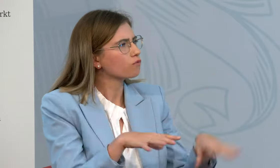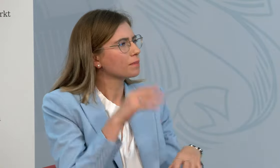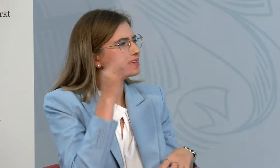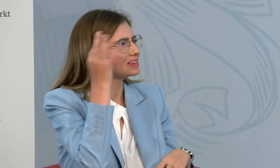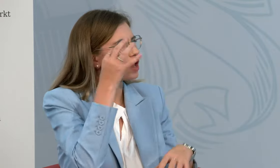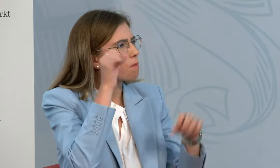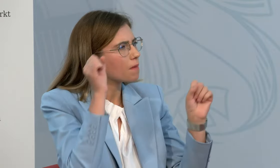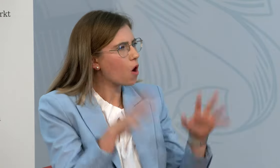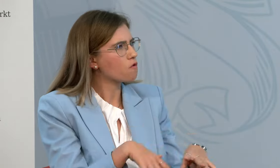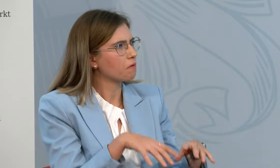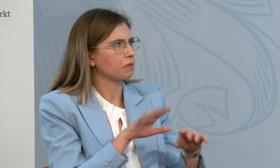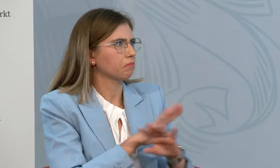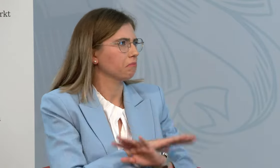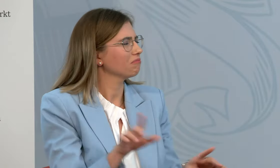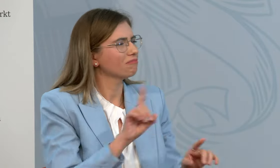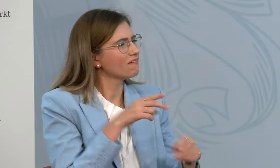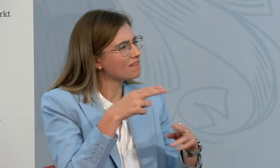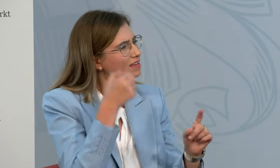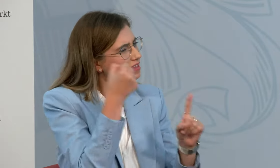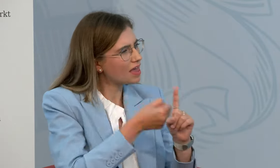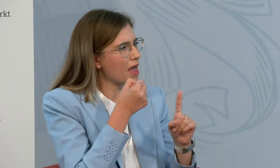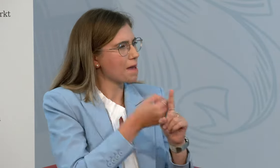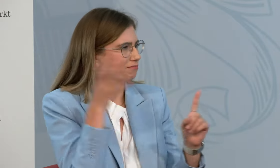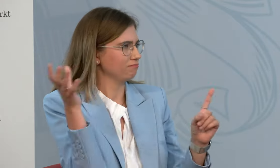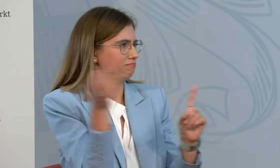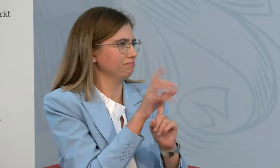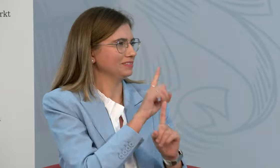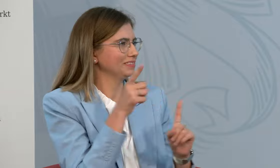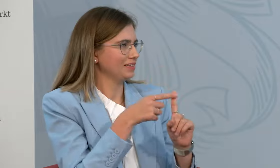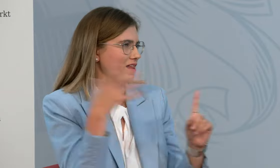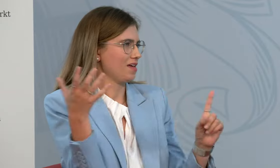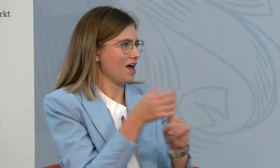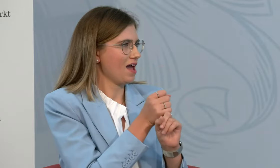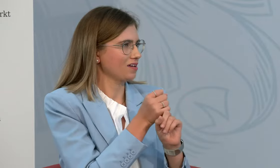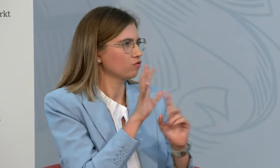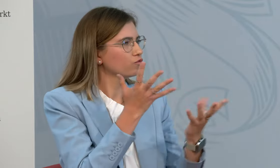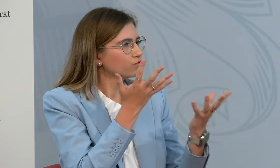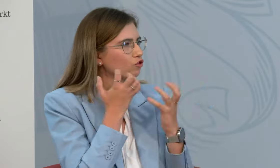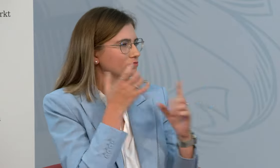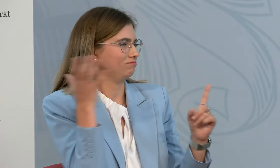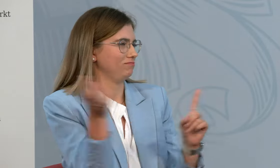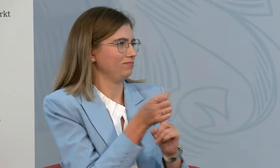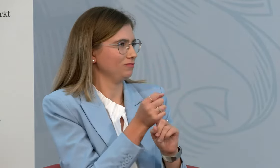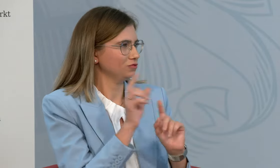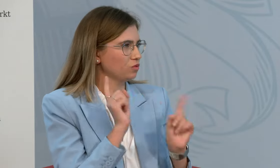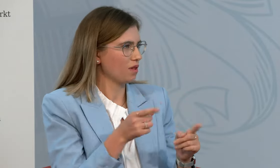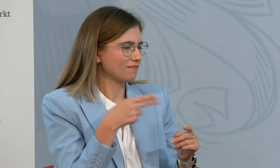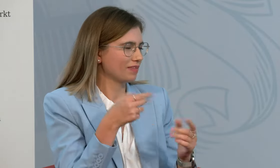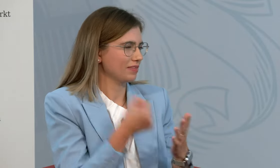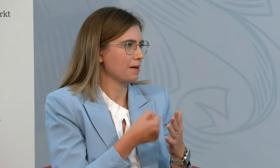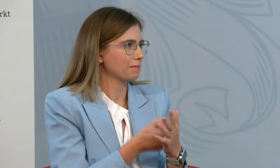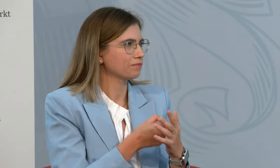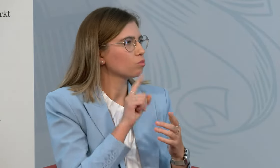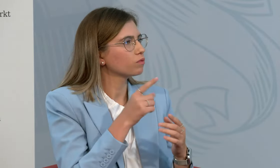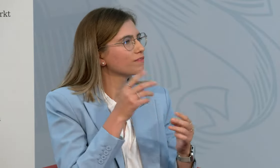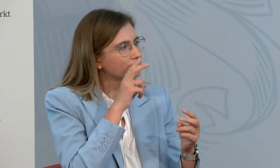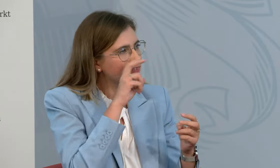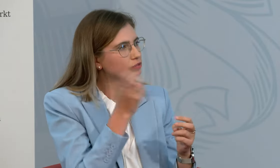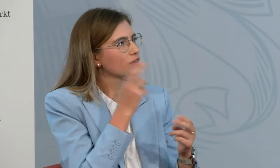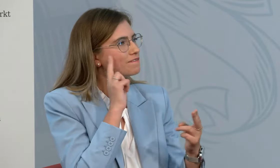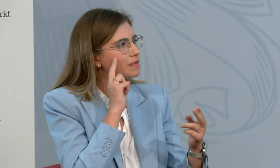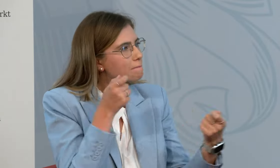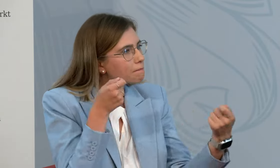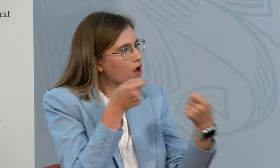einfach, dass sie Bewerbungen abgeben, dass sie nicht aufgeben, dass sie weiterkämpfen für ihr Ziel und sie werden dieses Ziel auch erreichen.